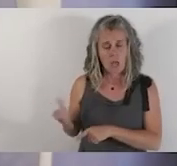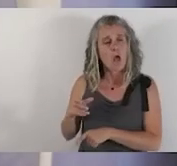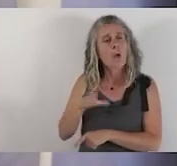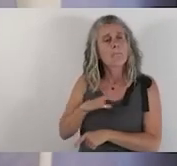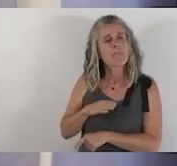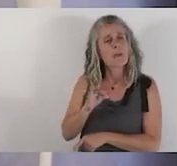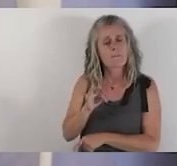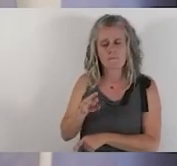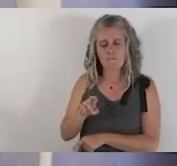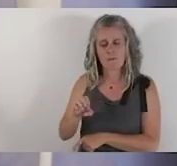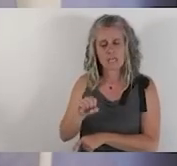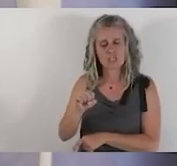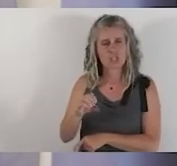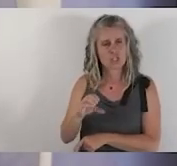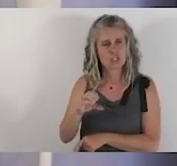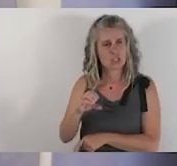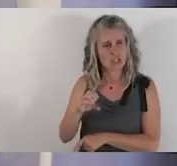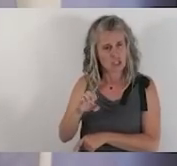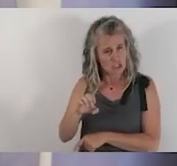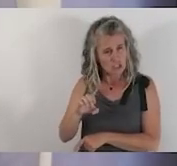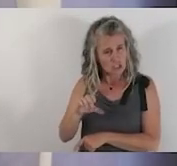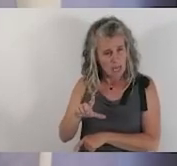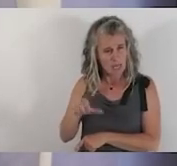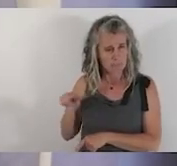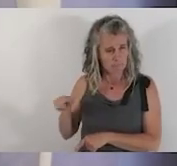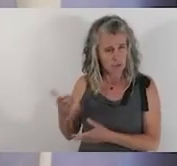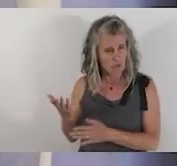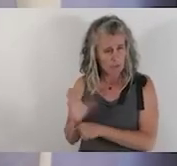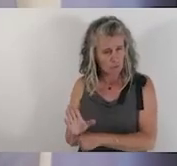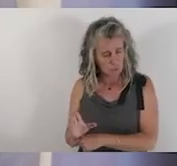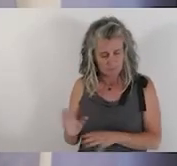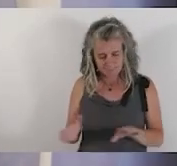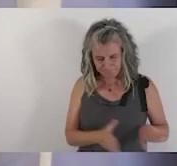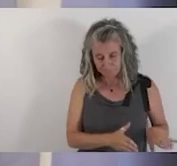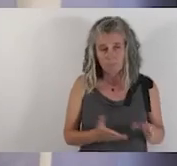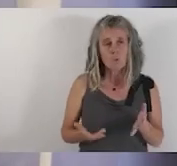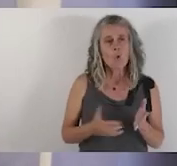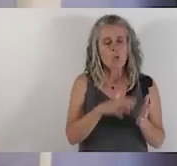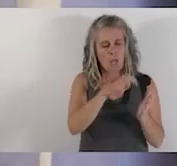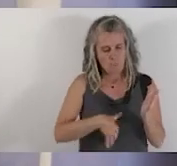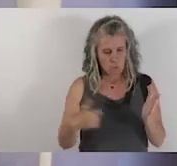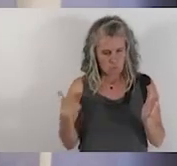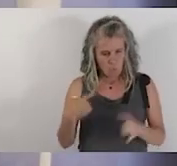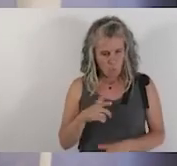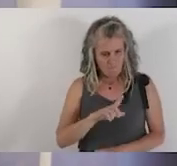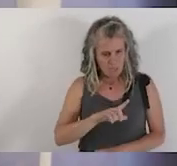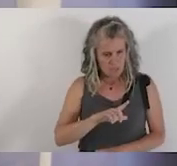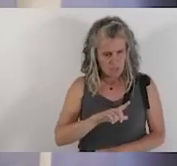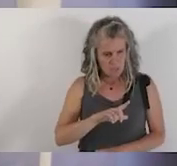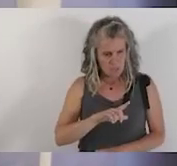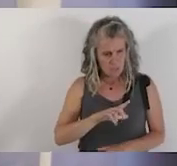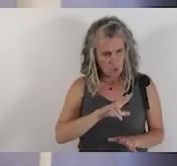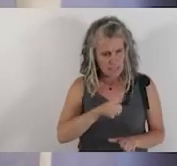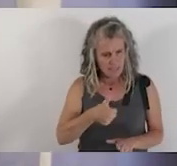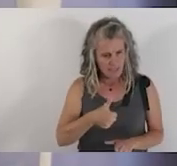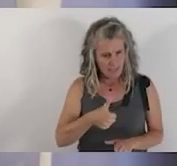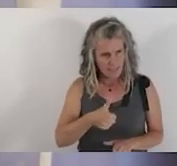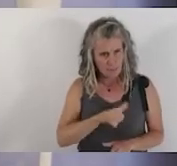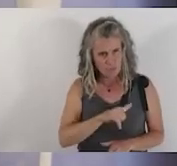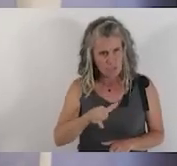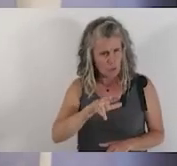pardon. Et maintenant, des rapports 31 à 34. Je vais laisser la parole à Gilles